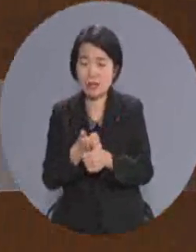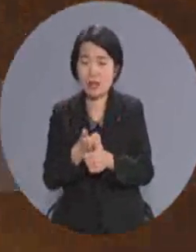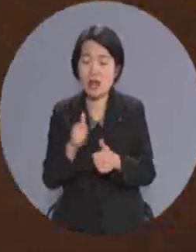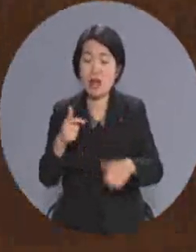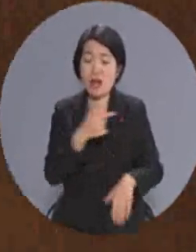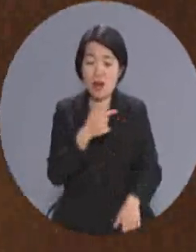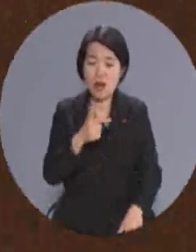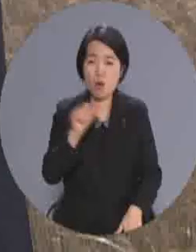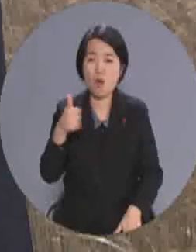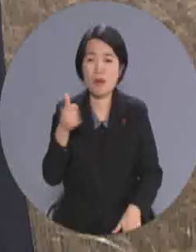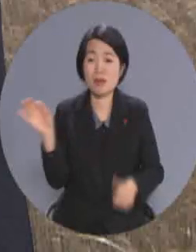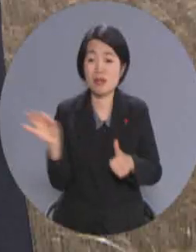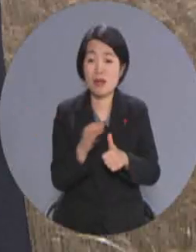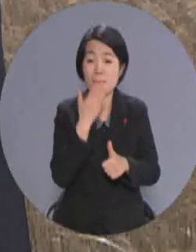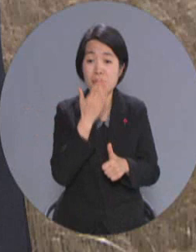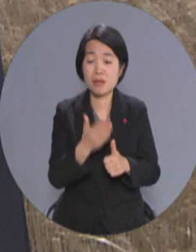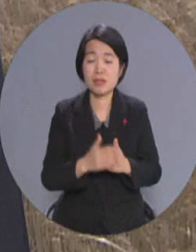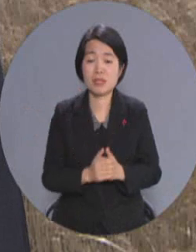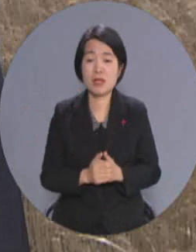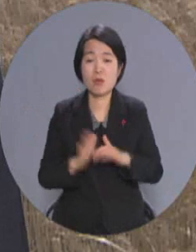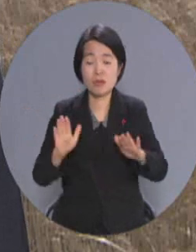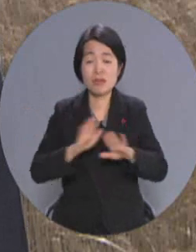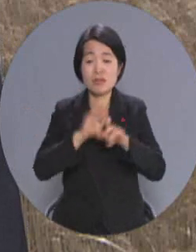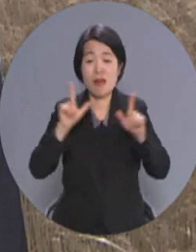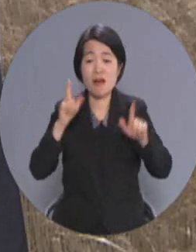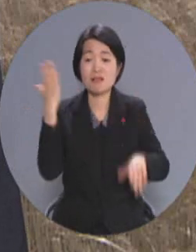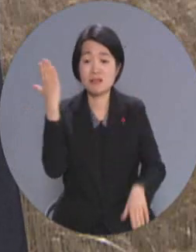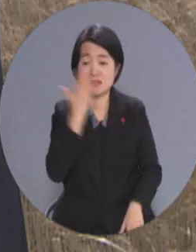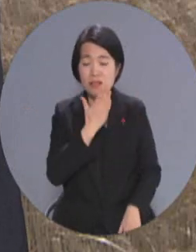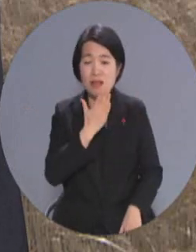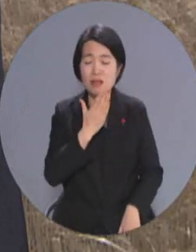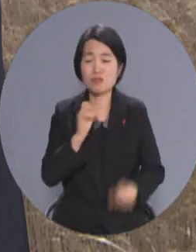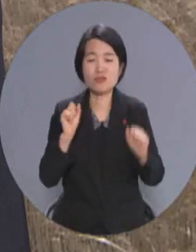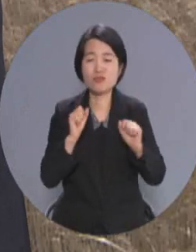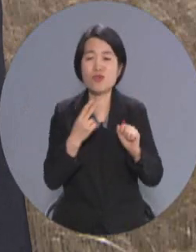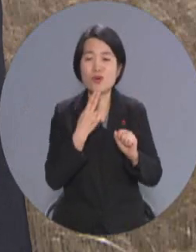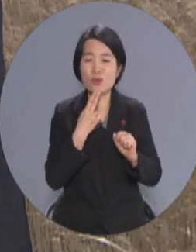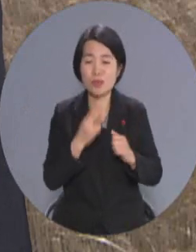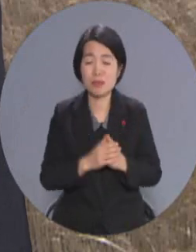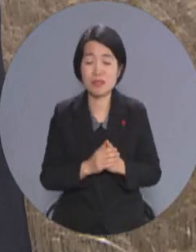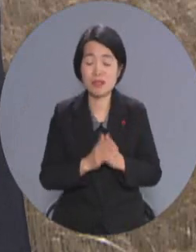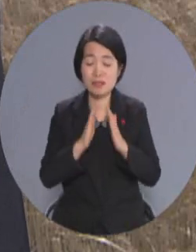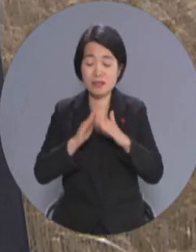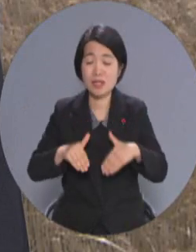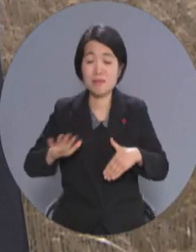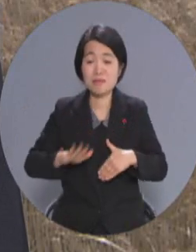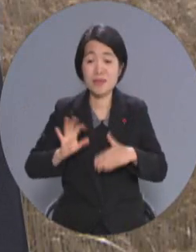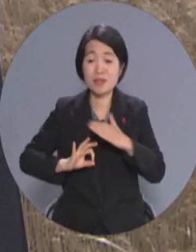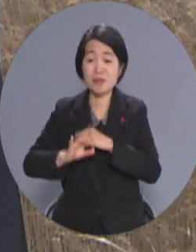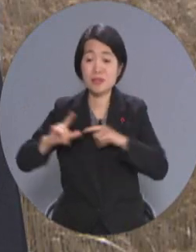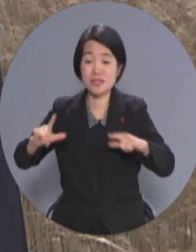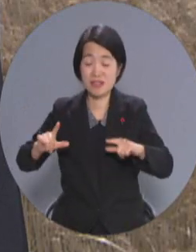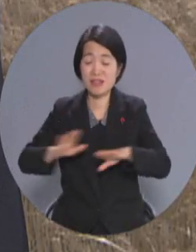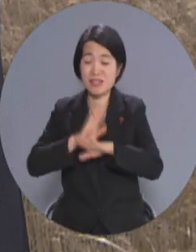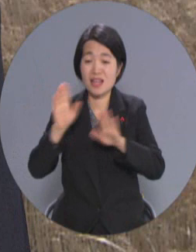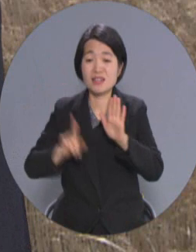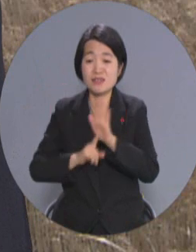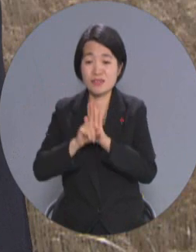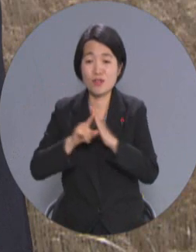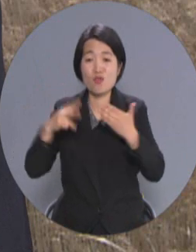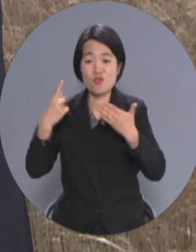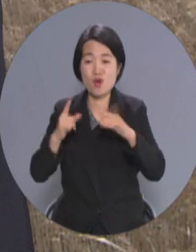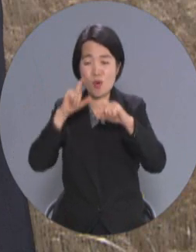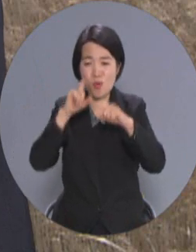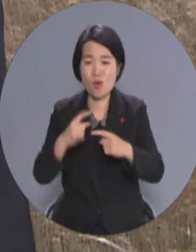수 있습니다 오늘 대체로 맑은 가운데 큰 추인은 없었습니다 전남 동부 지역 한낮 기온이 9도까지 오르며 평양